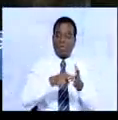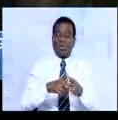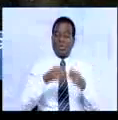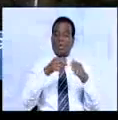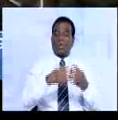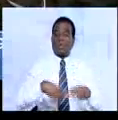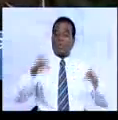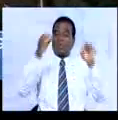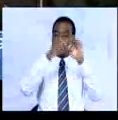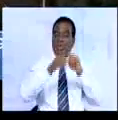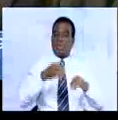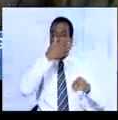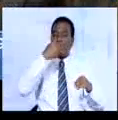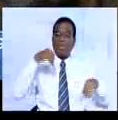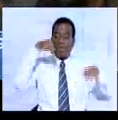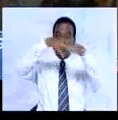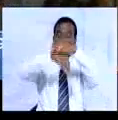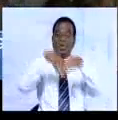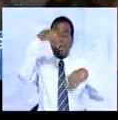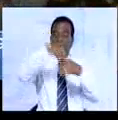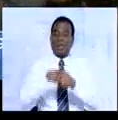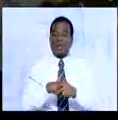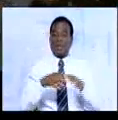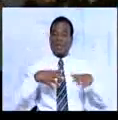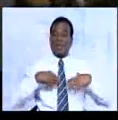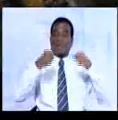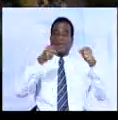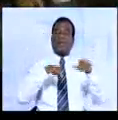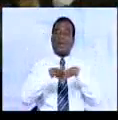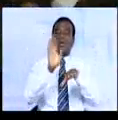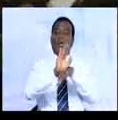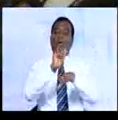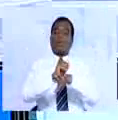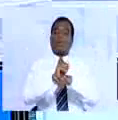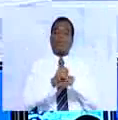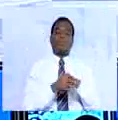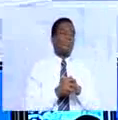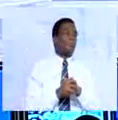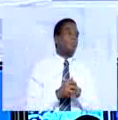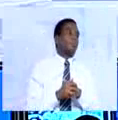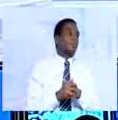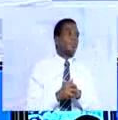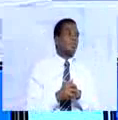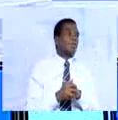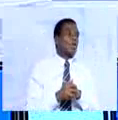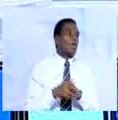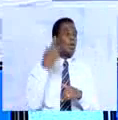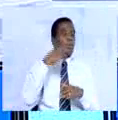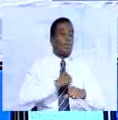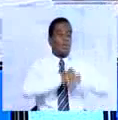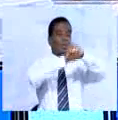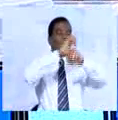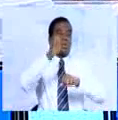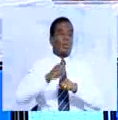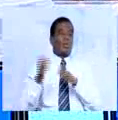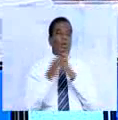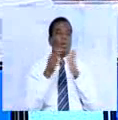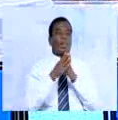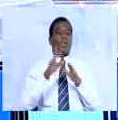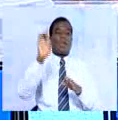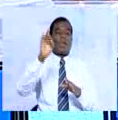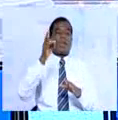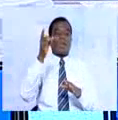conditions d'une meilleure intégration des TIC dans le domaine de la santé en Côte d'Ivoire. Et dans le domaine de la sécurité, un atelier de